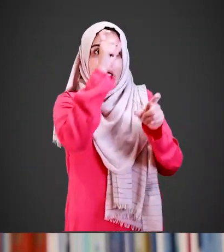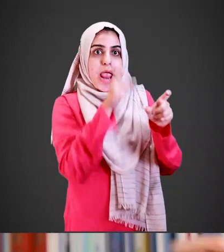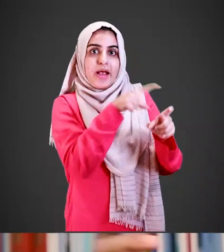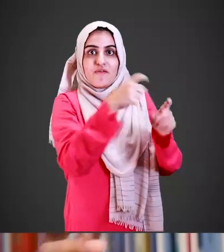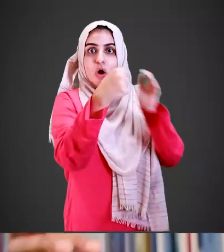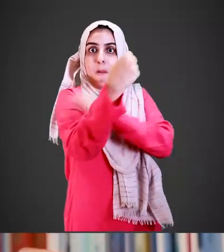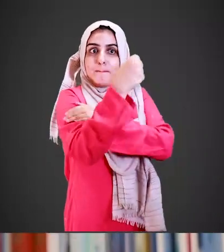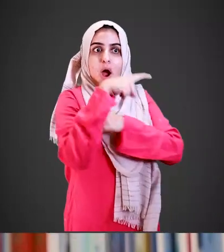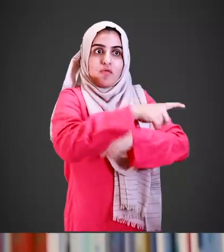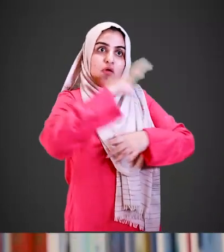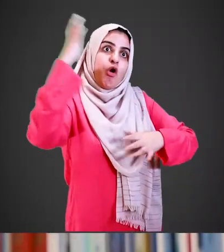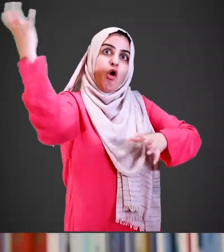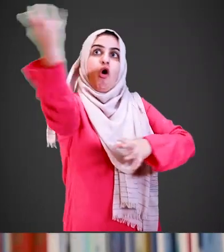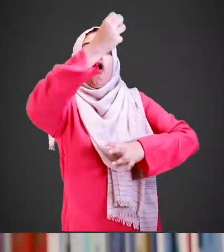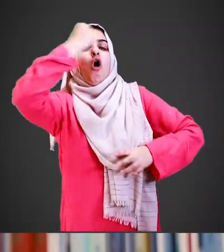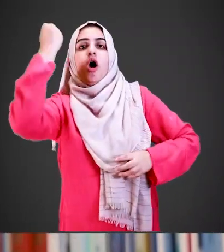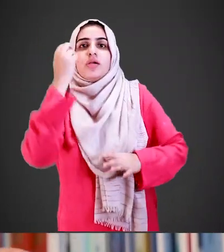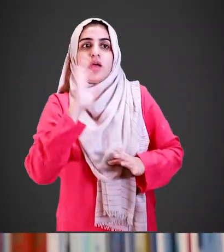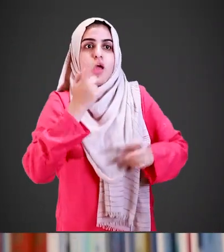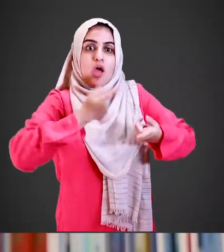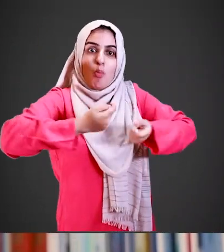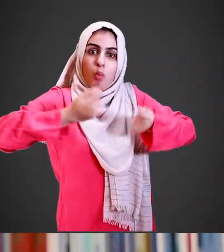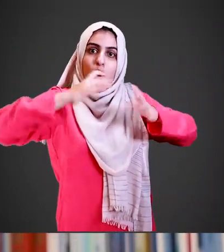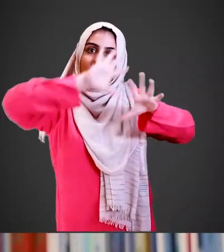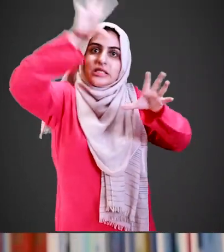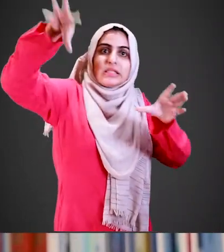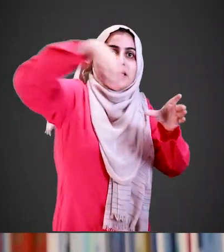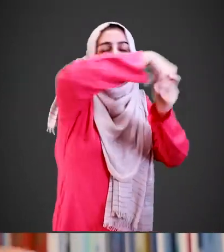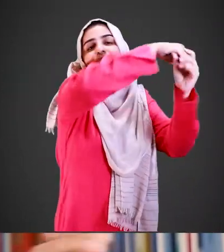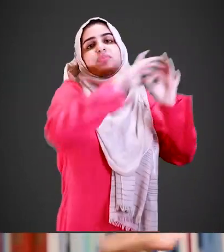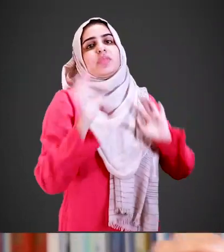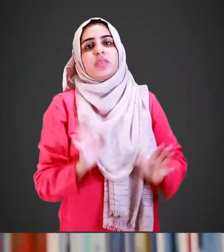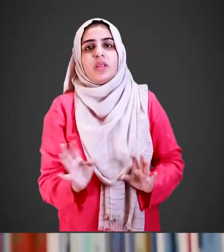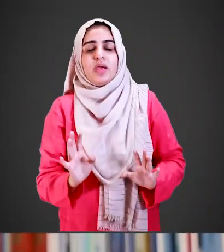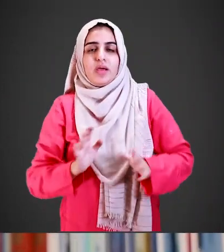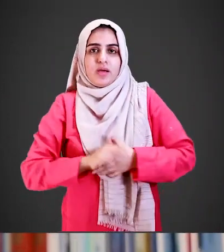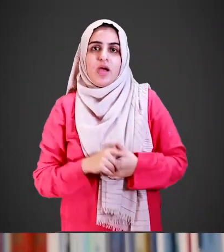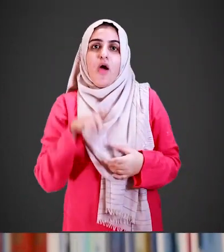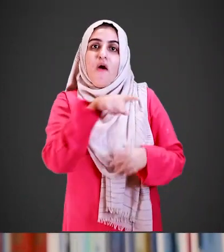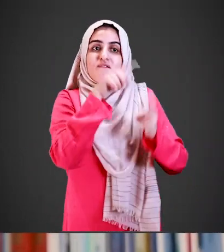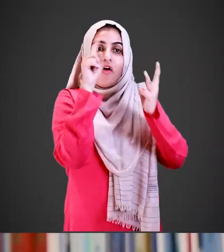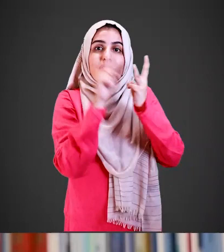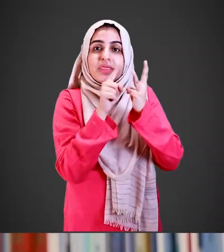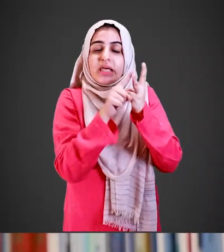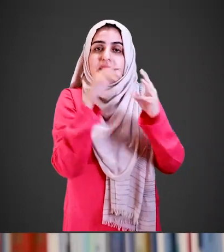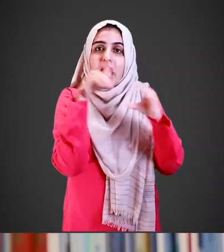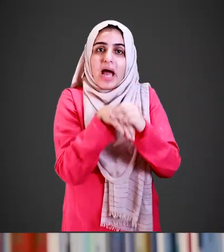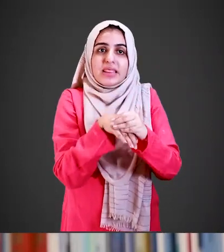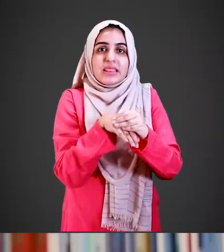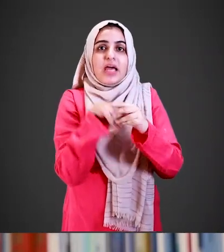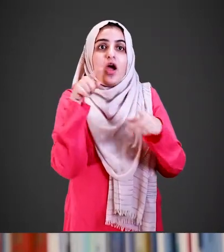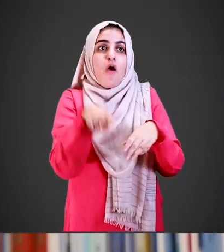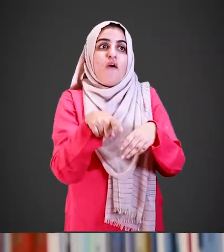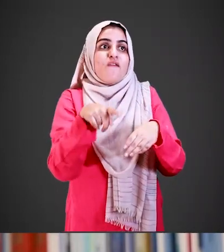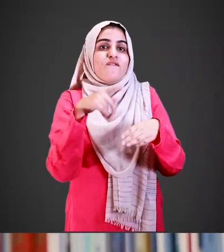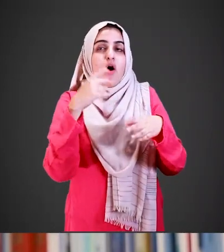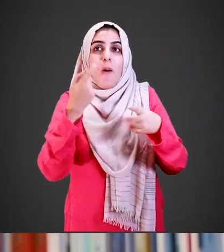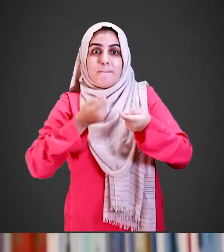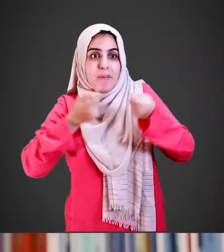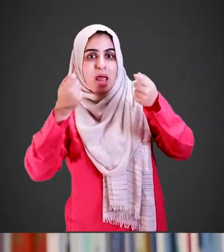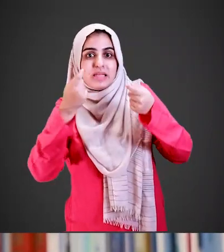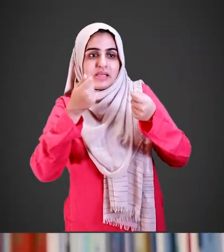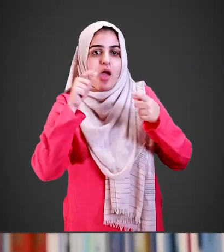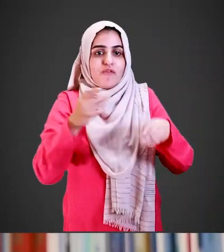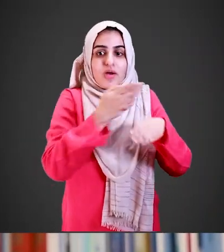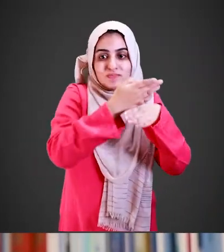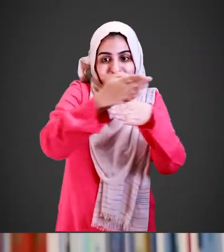بندہ پاور کو لے کے ایک طرف نہ ہو جائے، ساری دولت کو اپنے پاس نہ رکھے۔ یعنی سوشل مارکیٹ اکانومی کے اندر دولت کی منصفانہ تقسیم کے